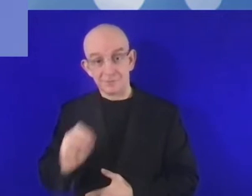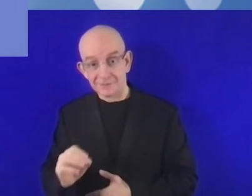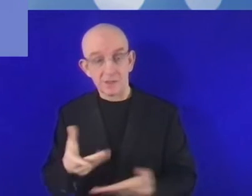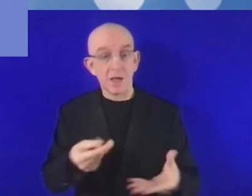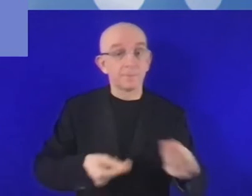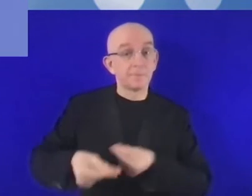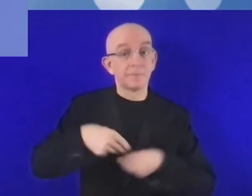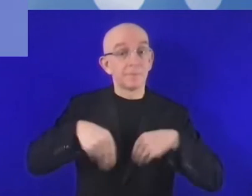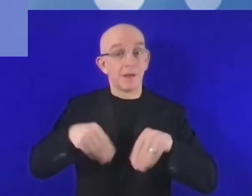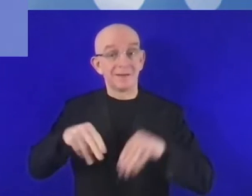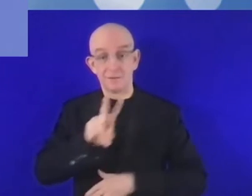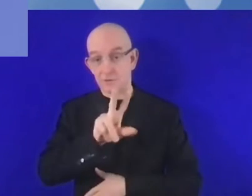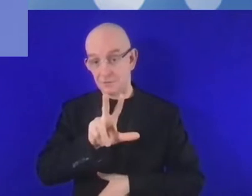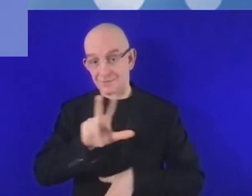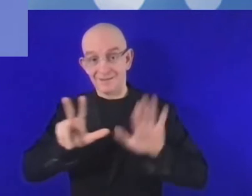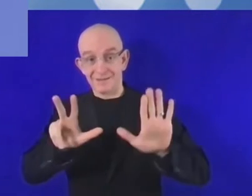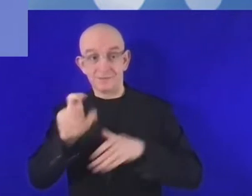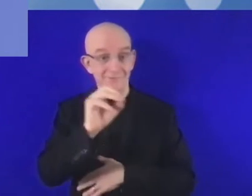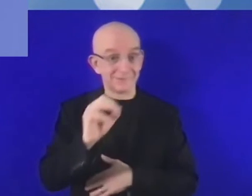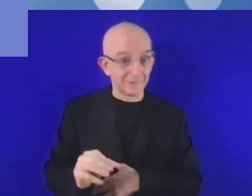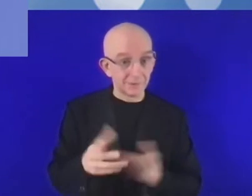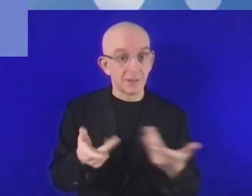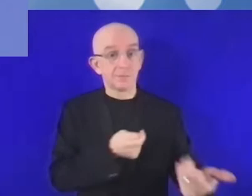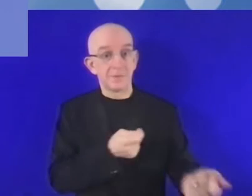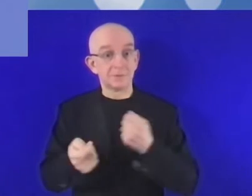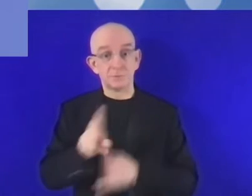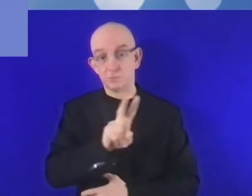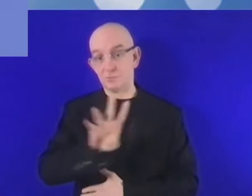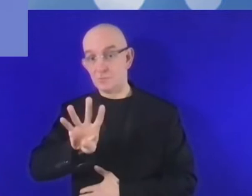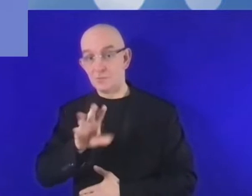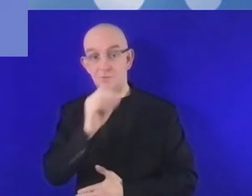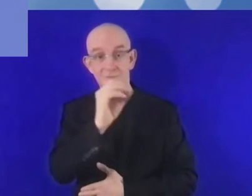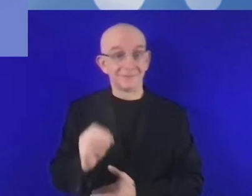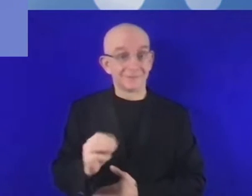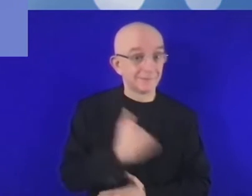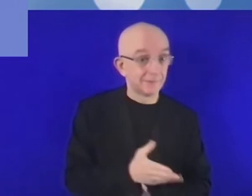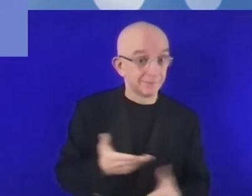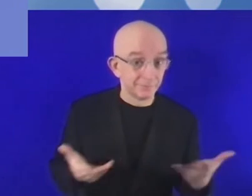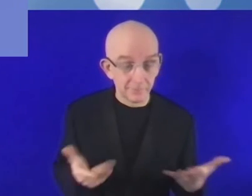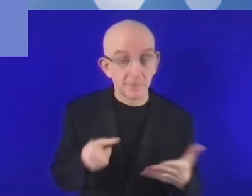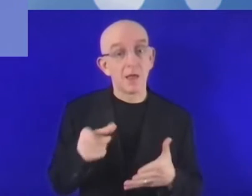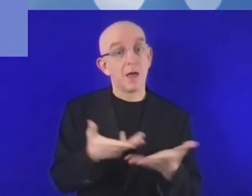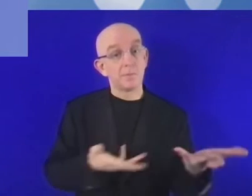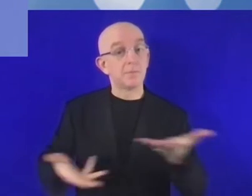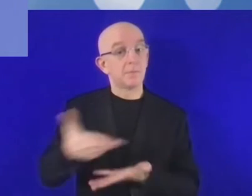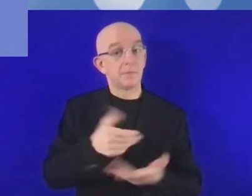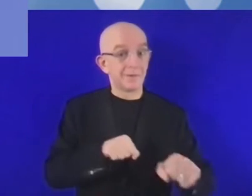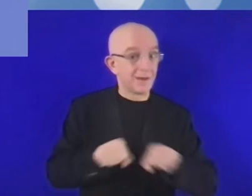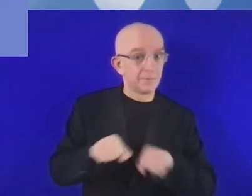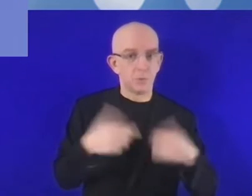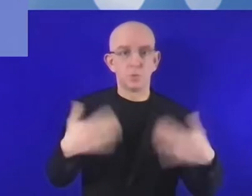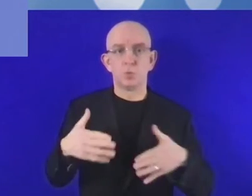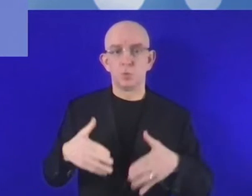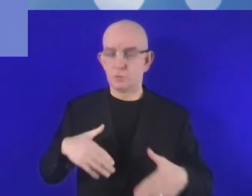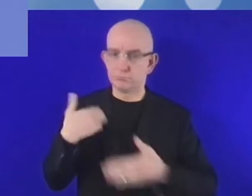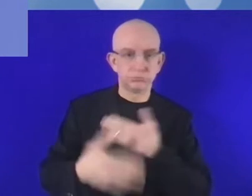с которыми сегодня мы сталкиваемся и которые мы наблюдаем. Начну с открытого вопроса ко всем